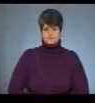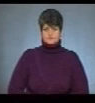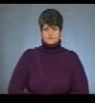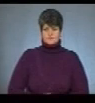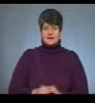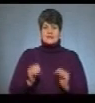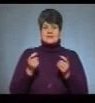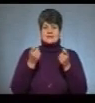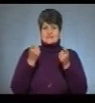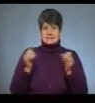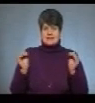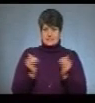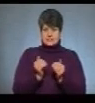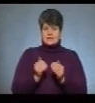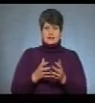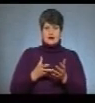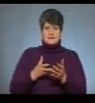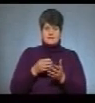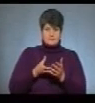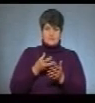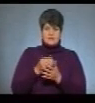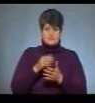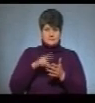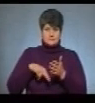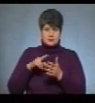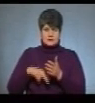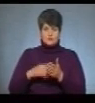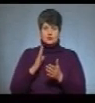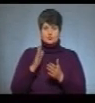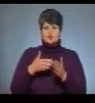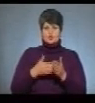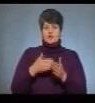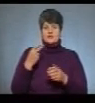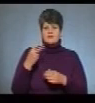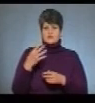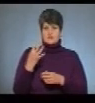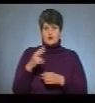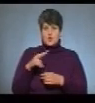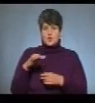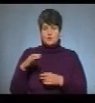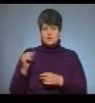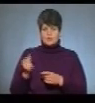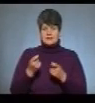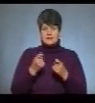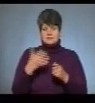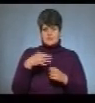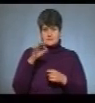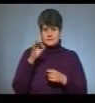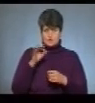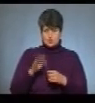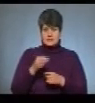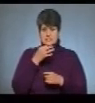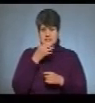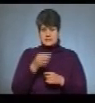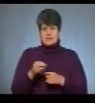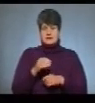Знижка на розмитнення автомобілів у розмірі 50% діє до 24 лютого, повідомив начальник управління протидії митним правопорушенням